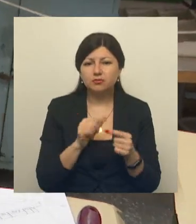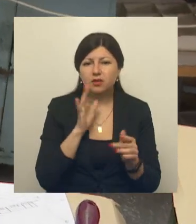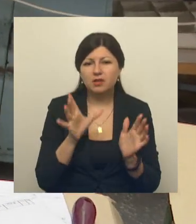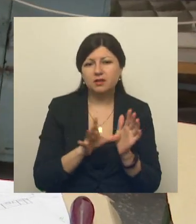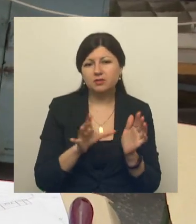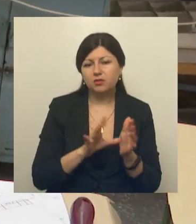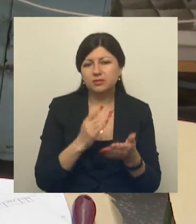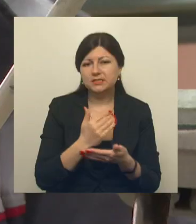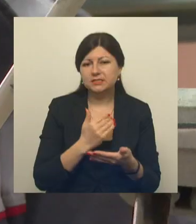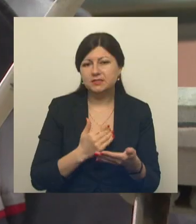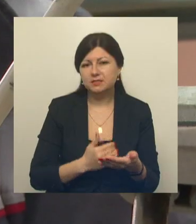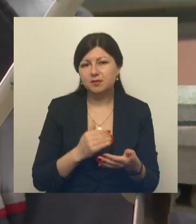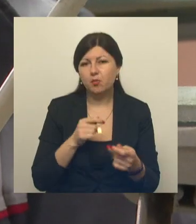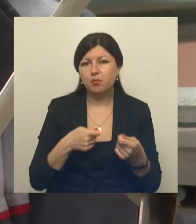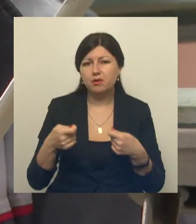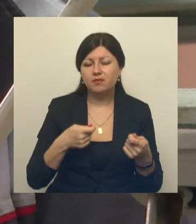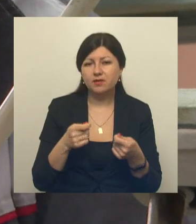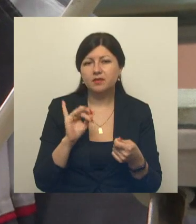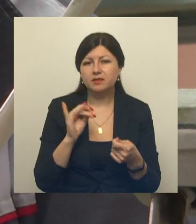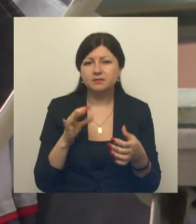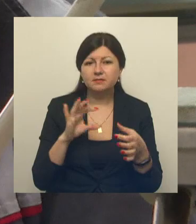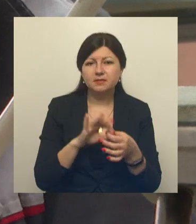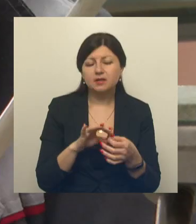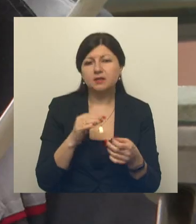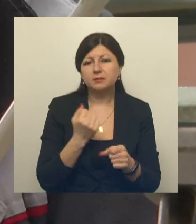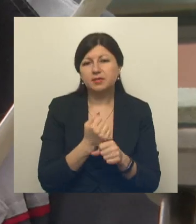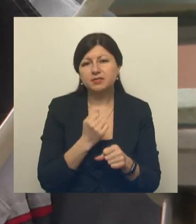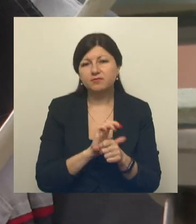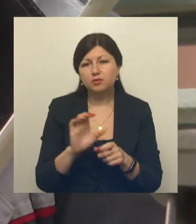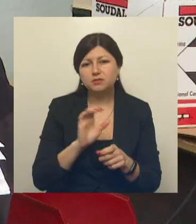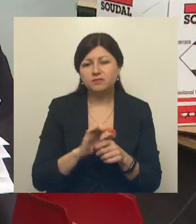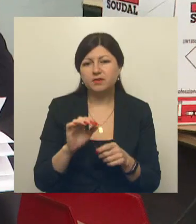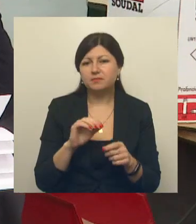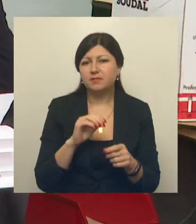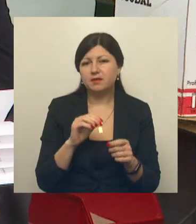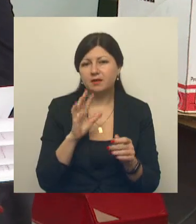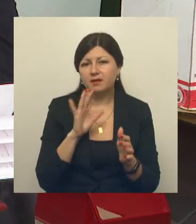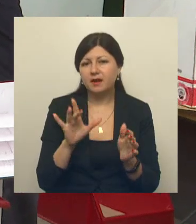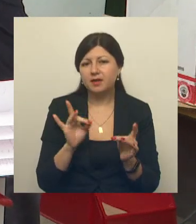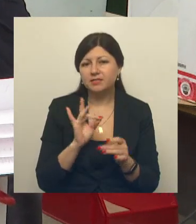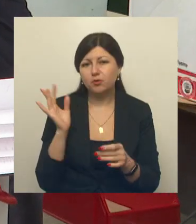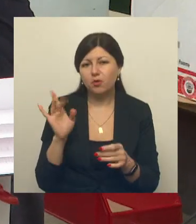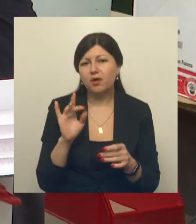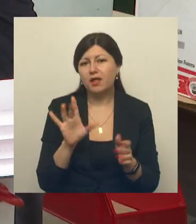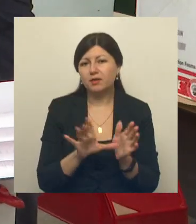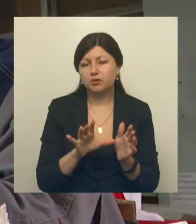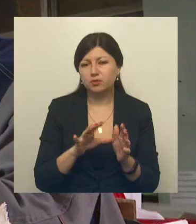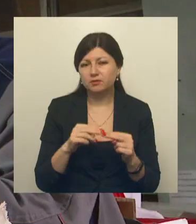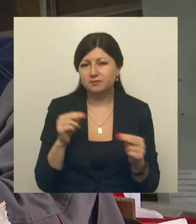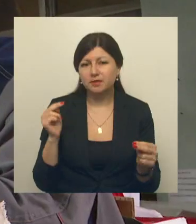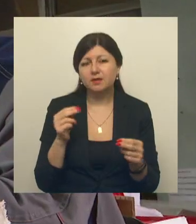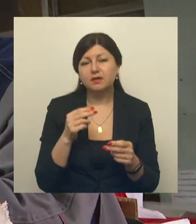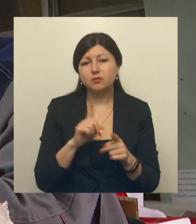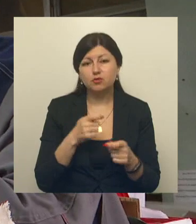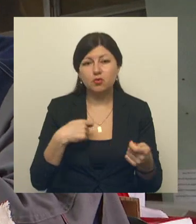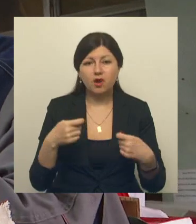систем управления и компонентов к ним, оснастке, а также производстве радиоэлектронной аппаратуры. И несмотря на богатый опыт,